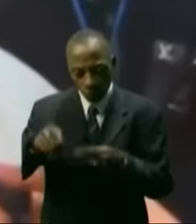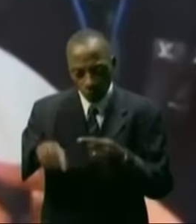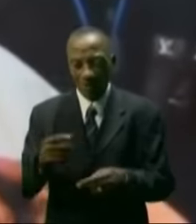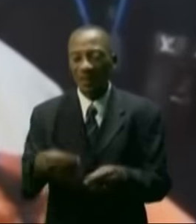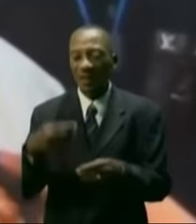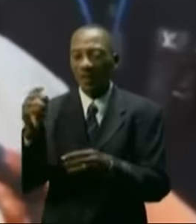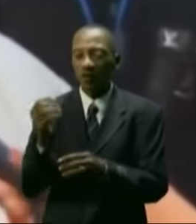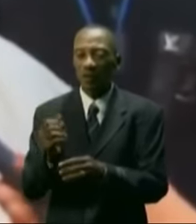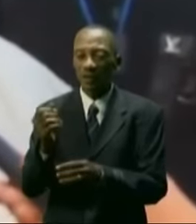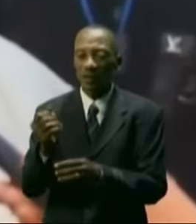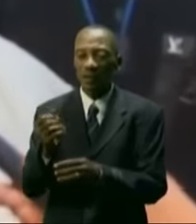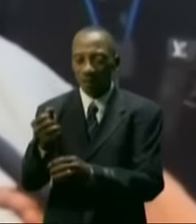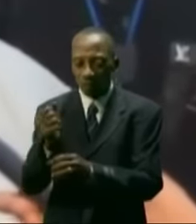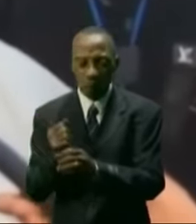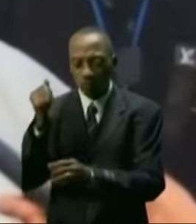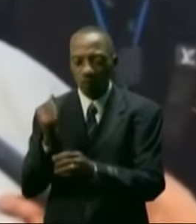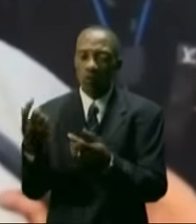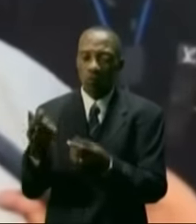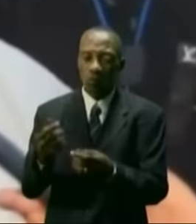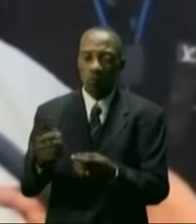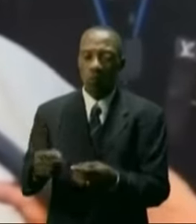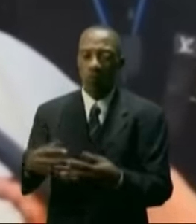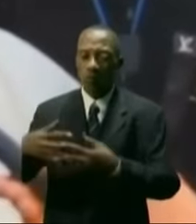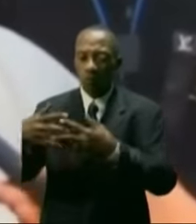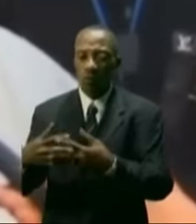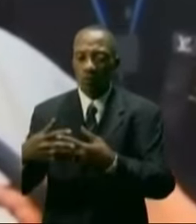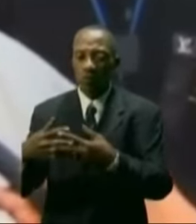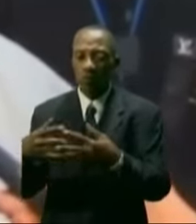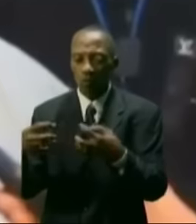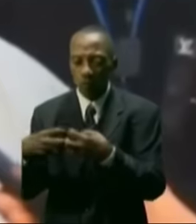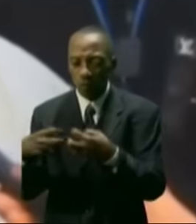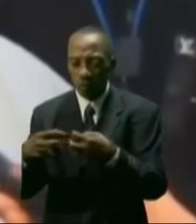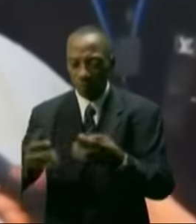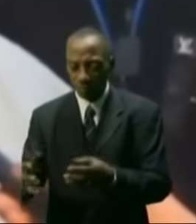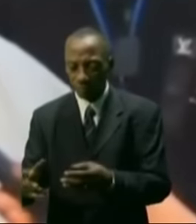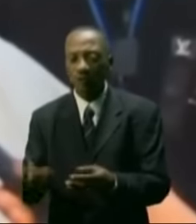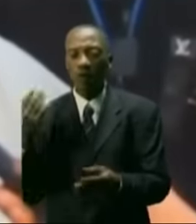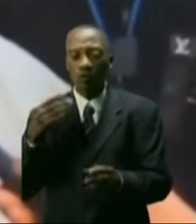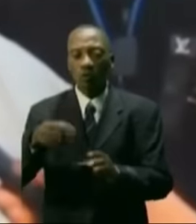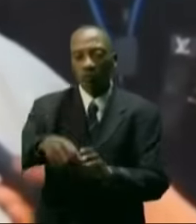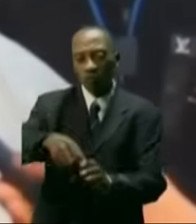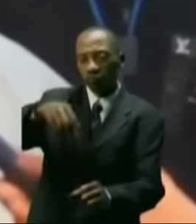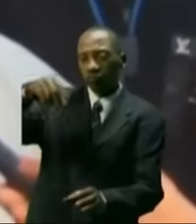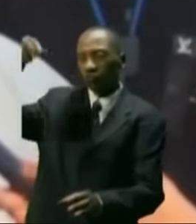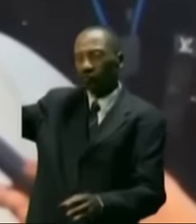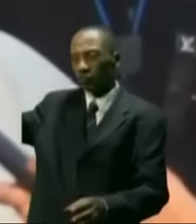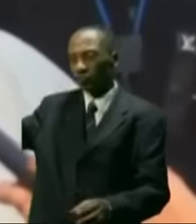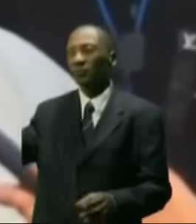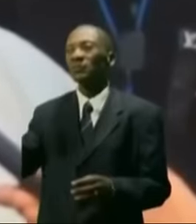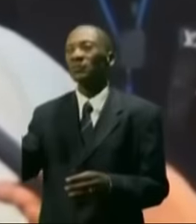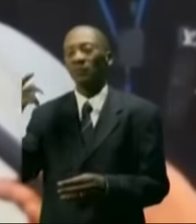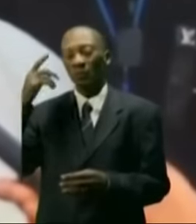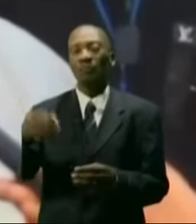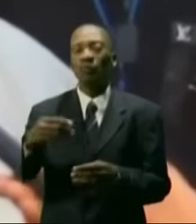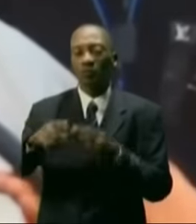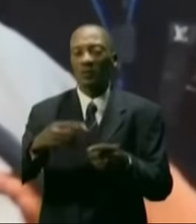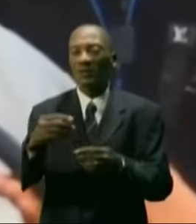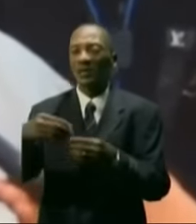temps à recueillir de l'eau. Un bidon fait à peine une minute pour être rempli de 25